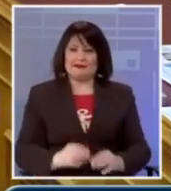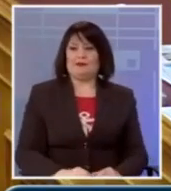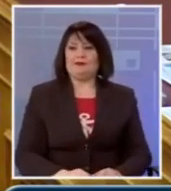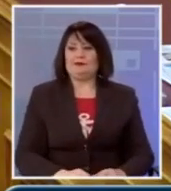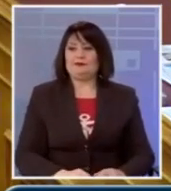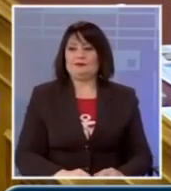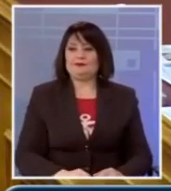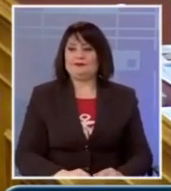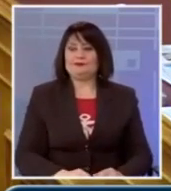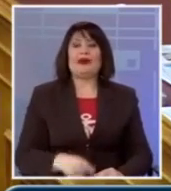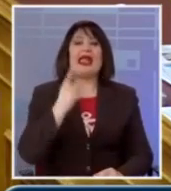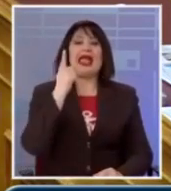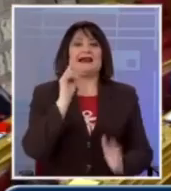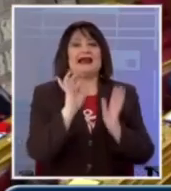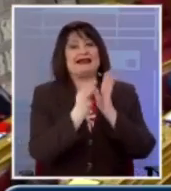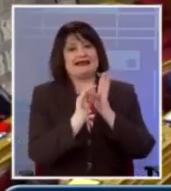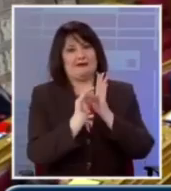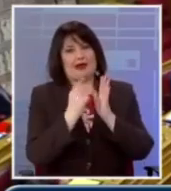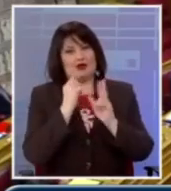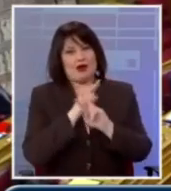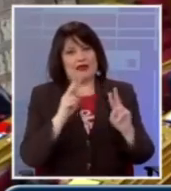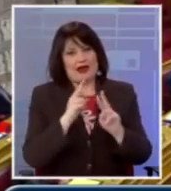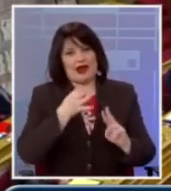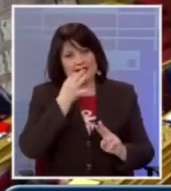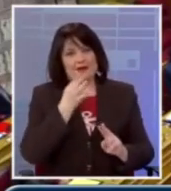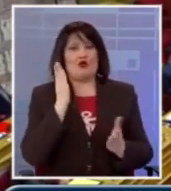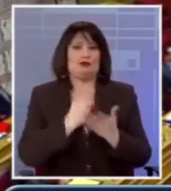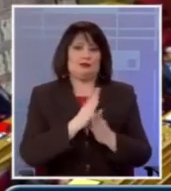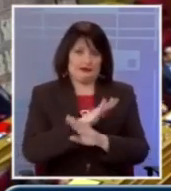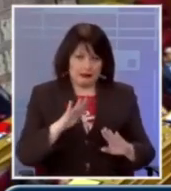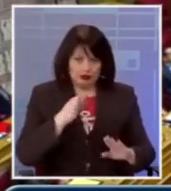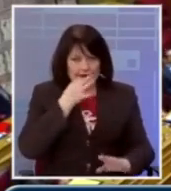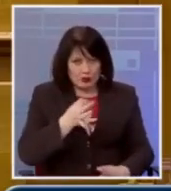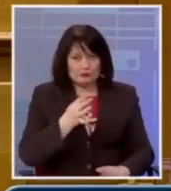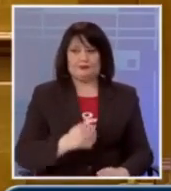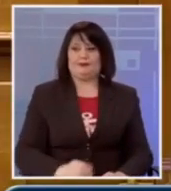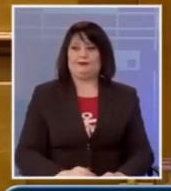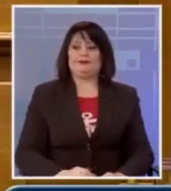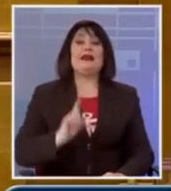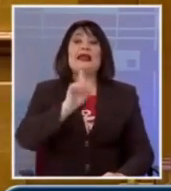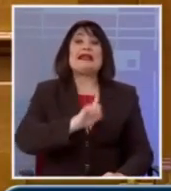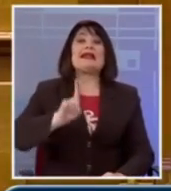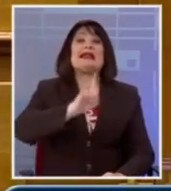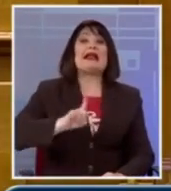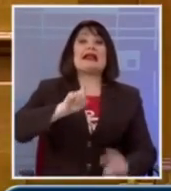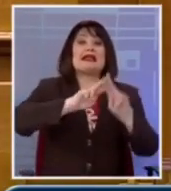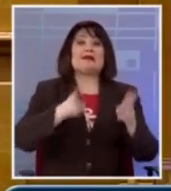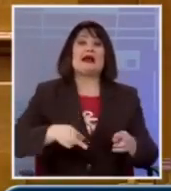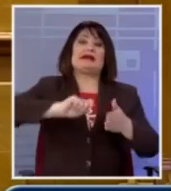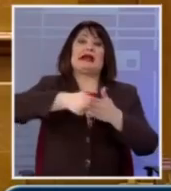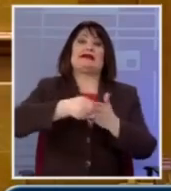σημείο επίμαχο για να το ξεκαθαρίσουμε οριστικά και αμετάκλητα. Τις Κυριακές τα μαγαζιά θα είναι